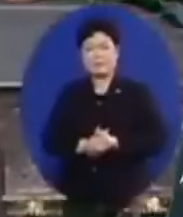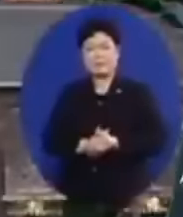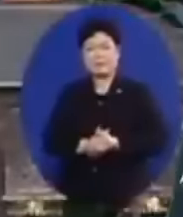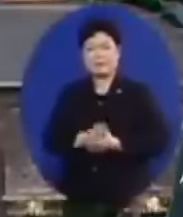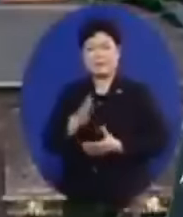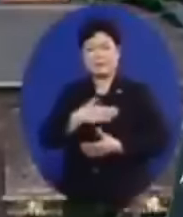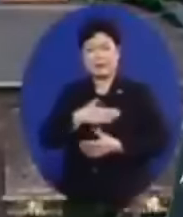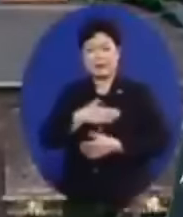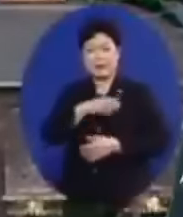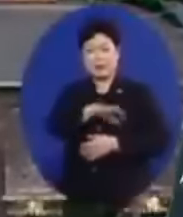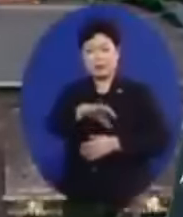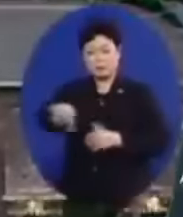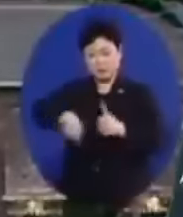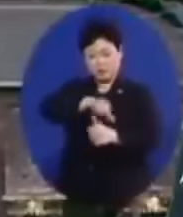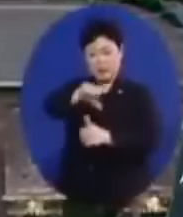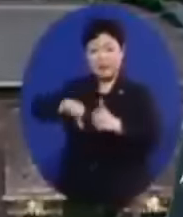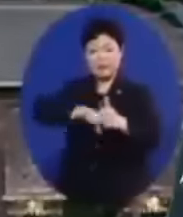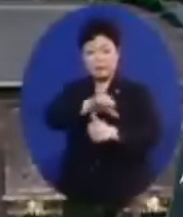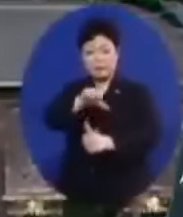내 주위 환경이